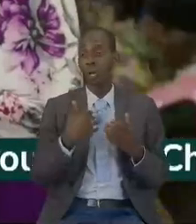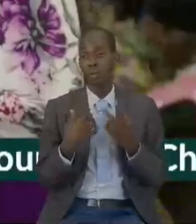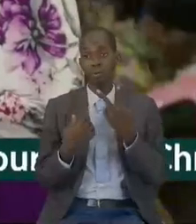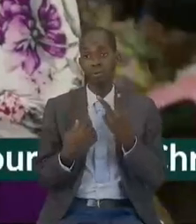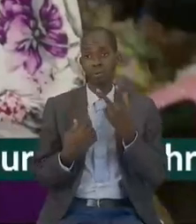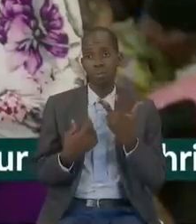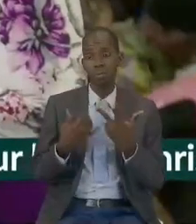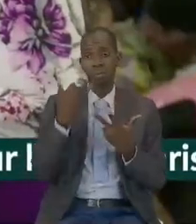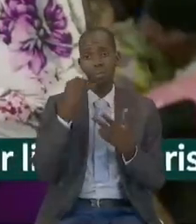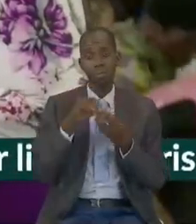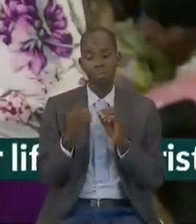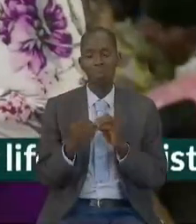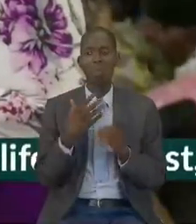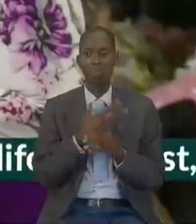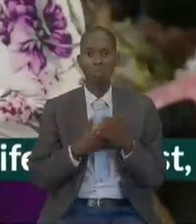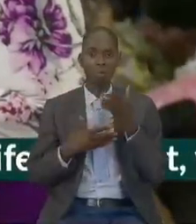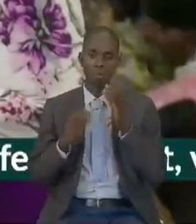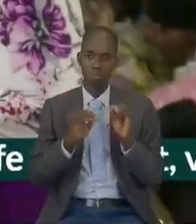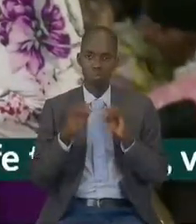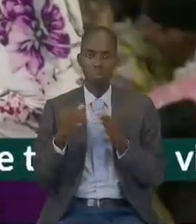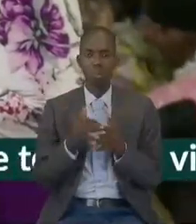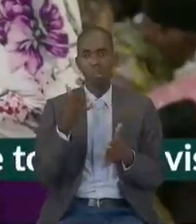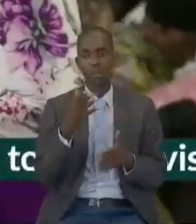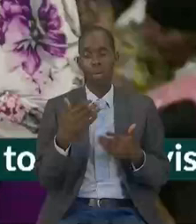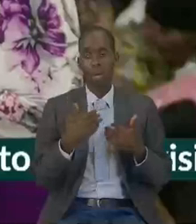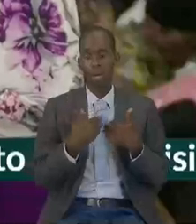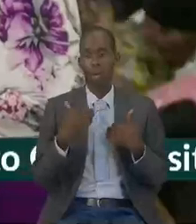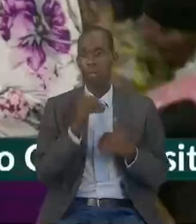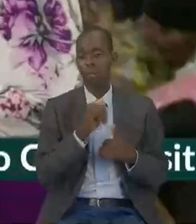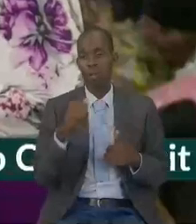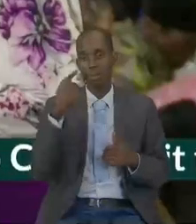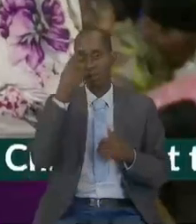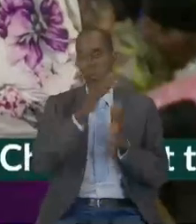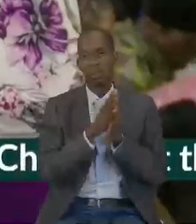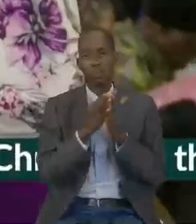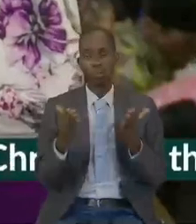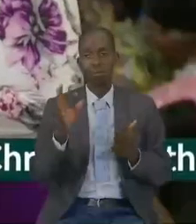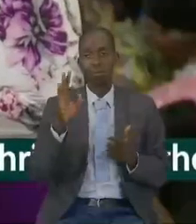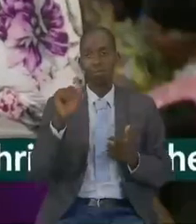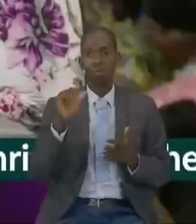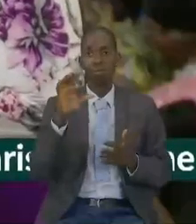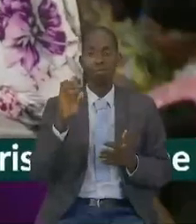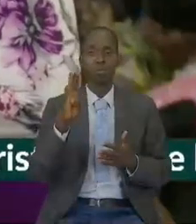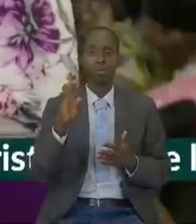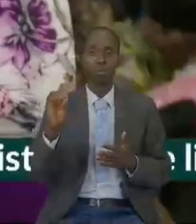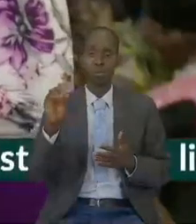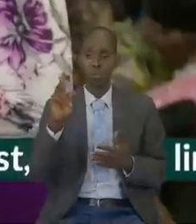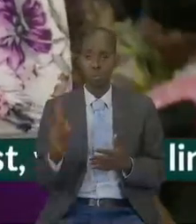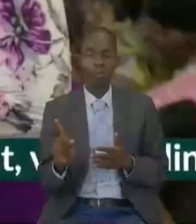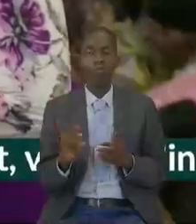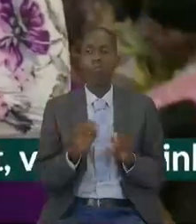WhatsApp, adresse email s'ils en ont, la description du quartier, du lieu d'habitat.